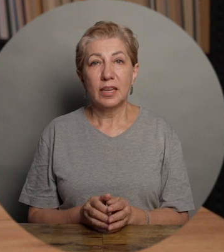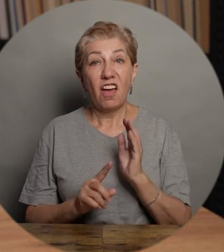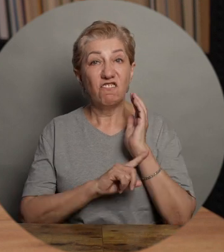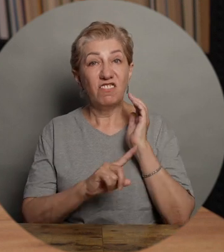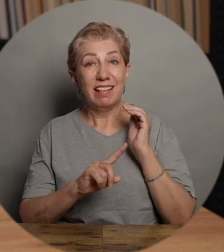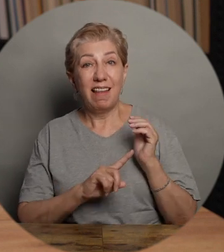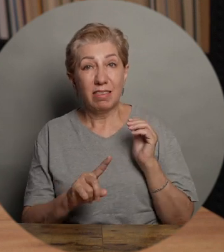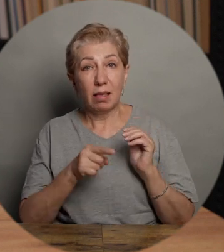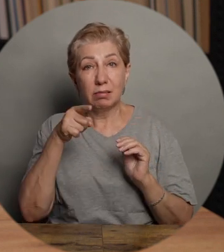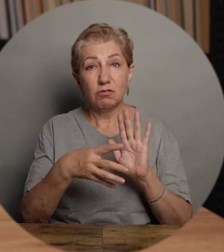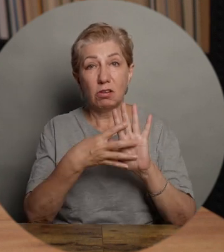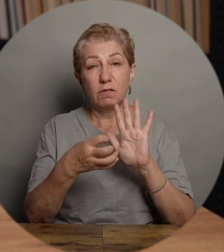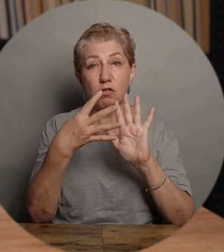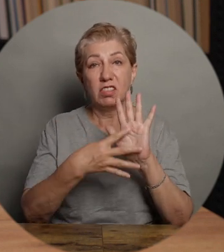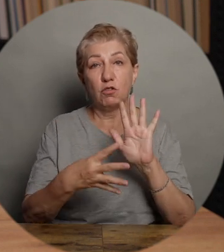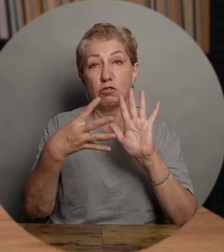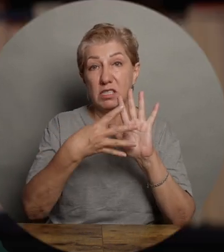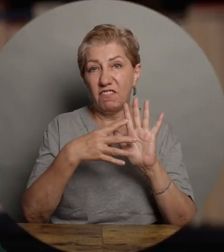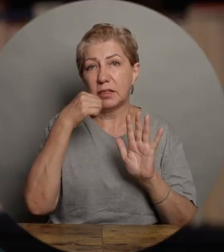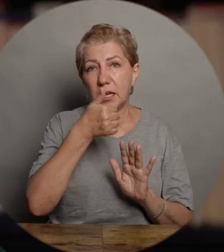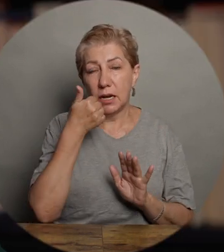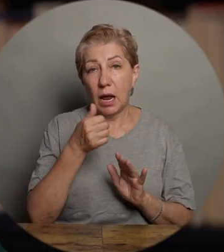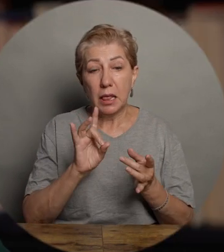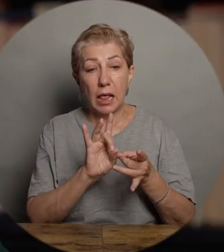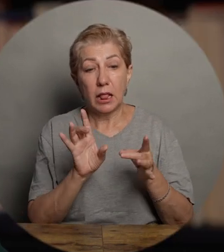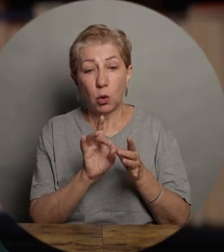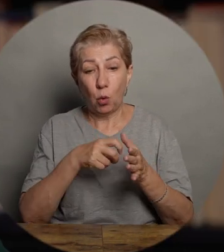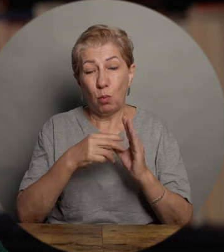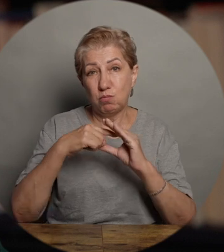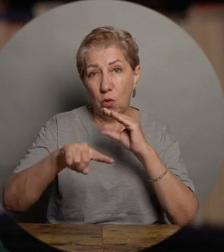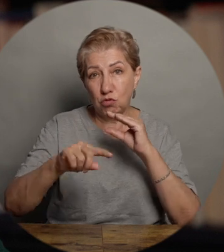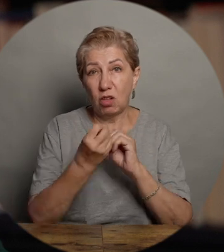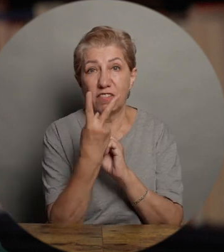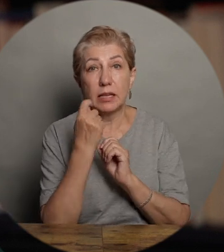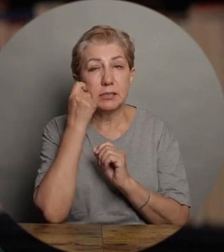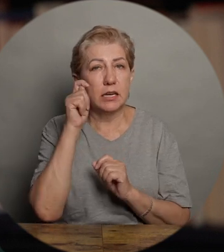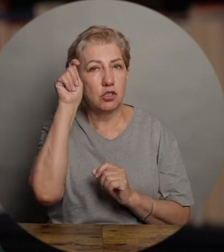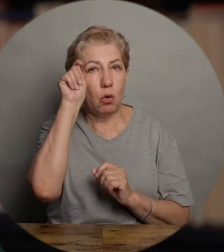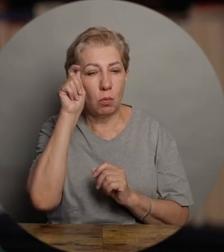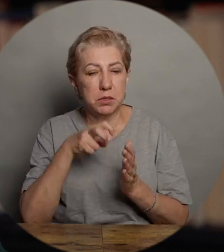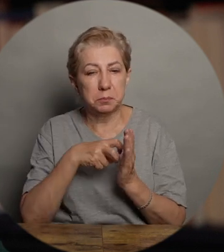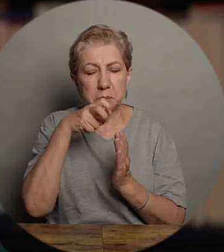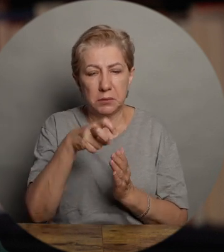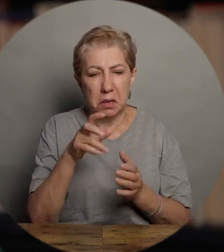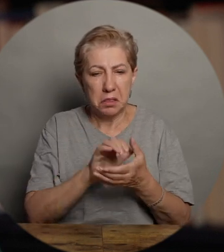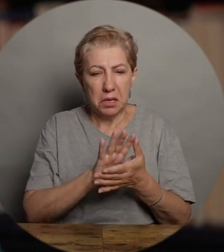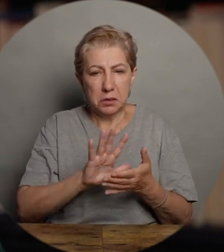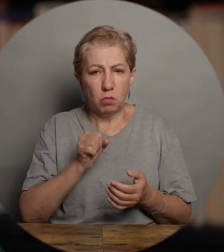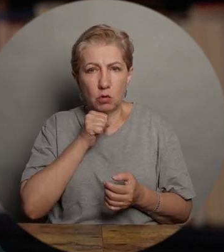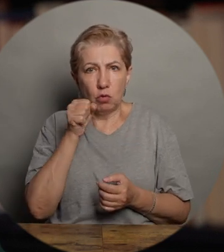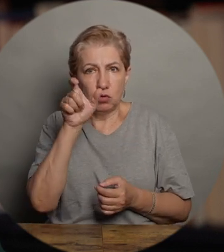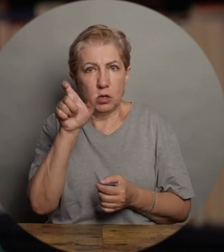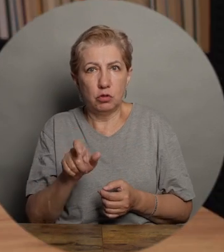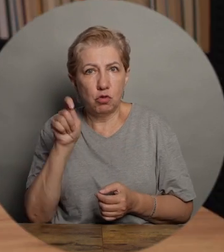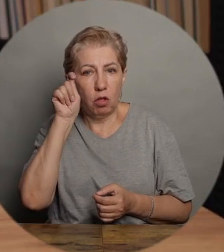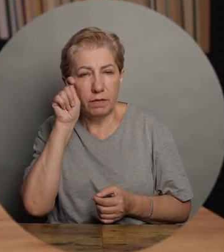Фінляндія 1999 рік на електронну пошту 12-тирічного хлопця приходить лист від незнайомого дорослого